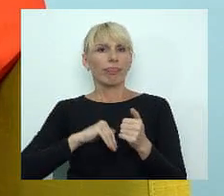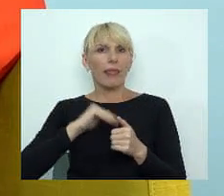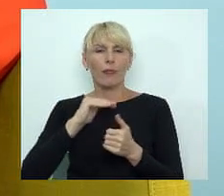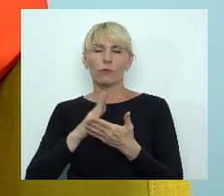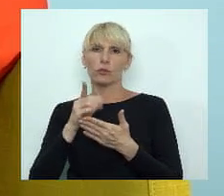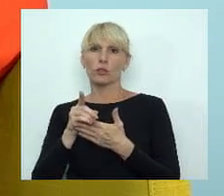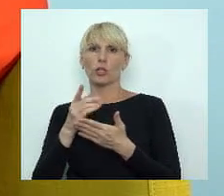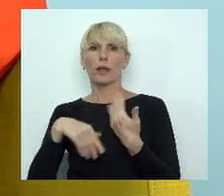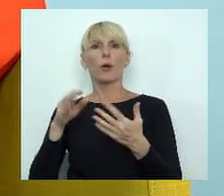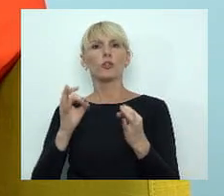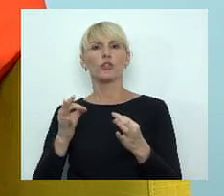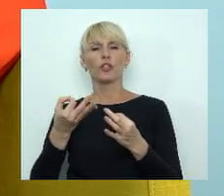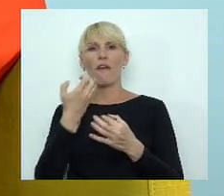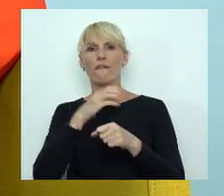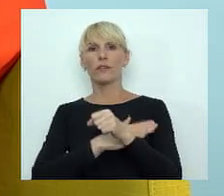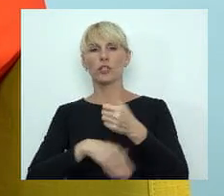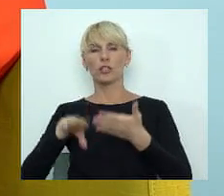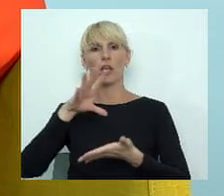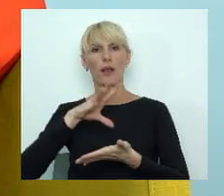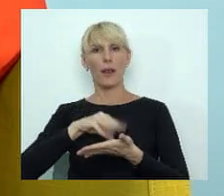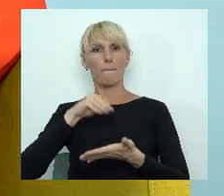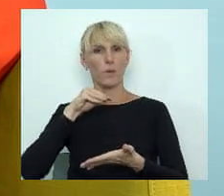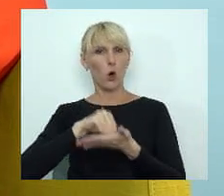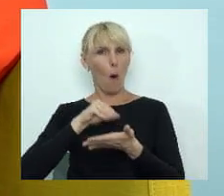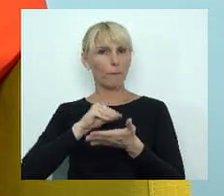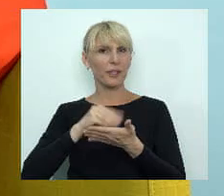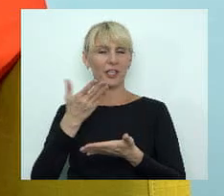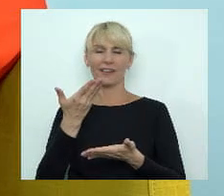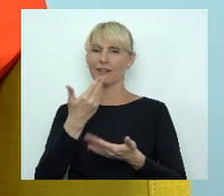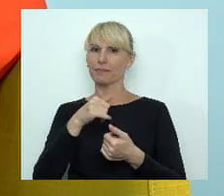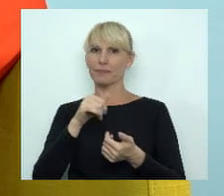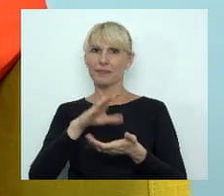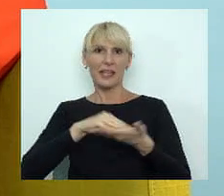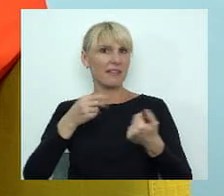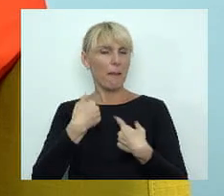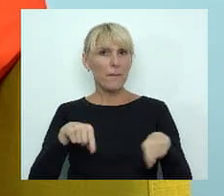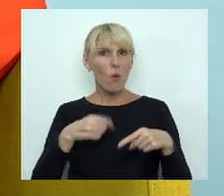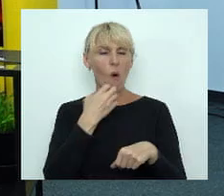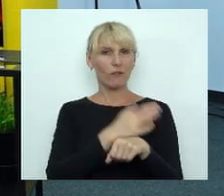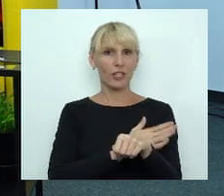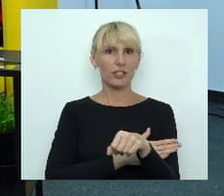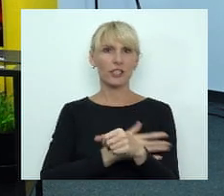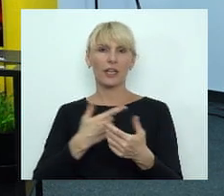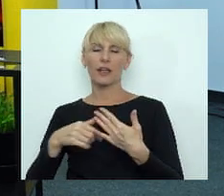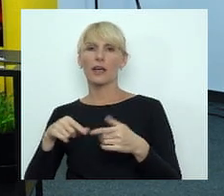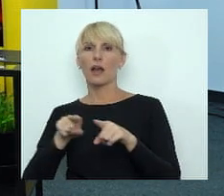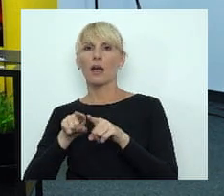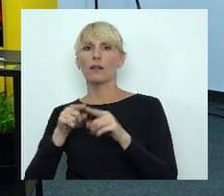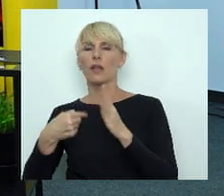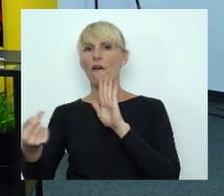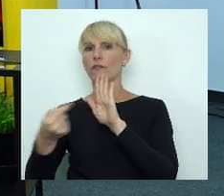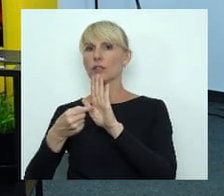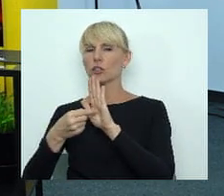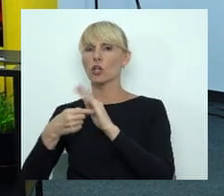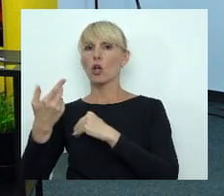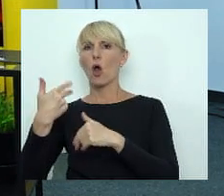bo my do dzisiaj nie mieliśmy prawa do kopii danych, prawda? Mhm. Więc jak to prawo do kopii danych zrealizować? Jak czytamy wytyczne prezesa Urzędu